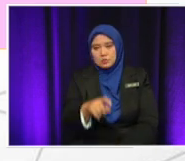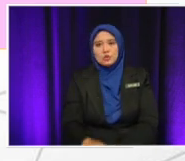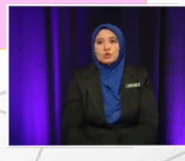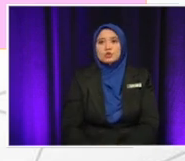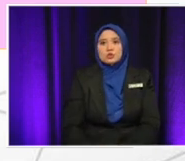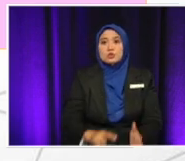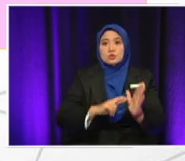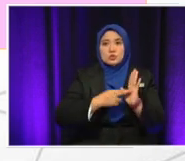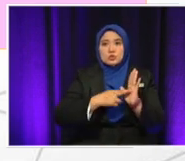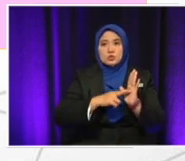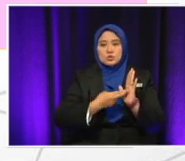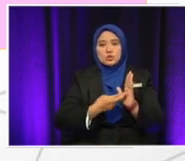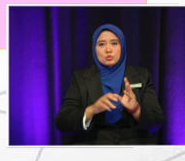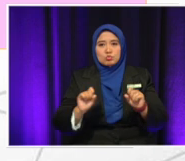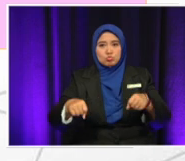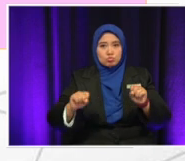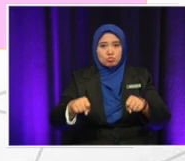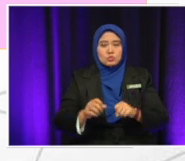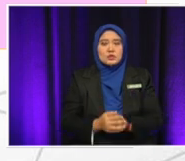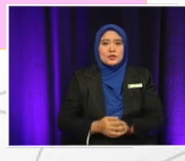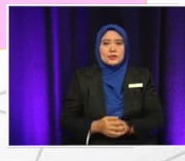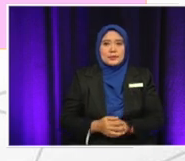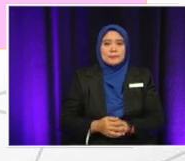anda akan jalankan namun